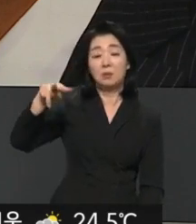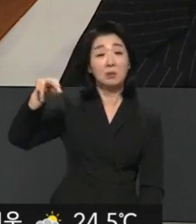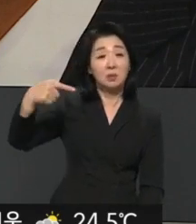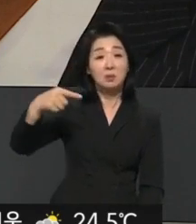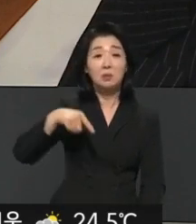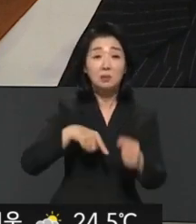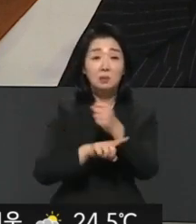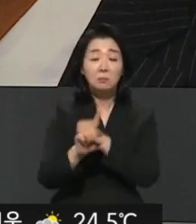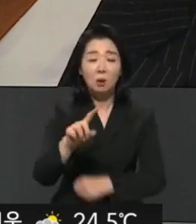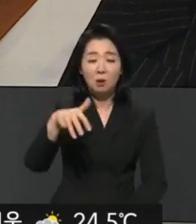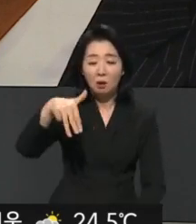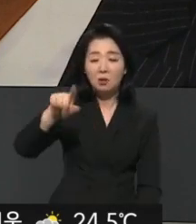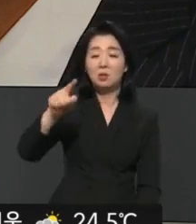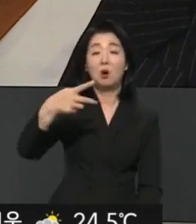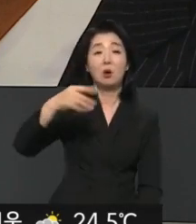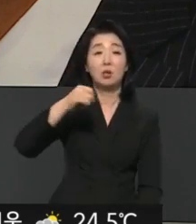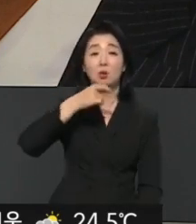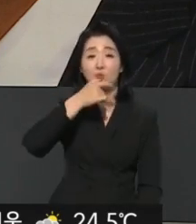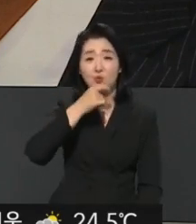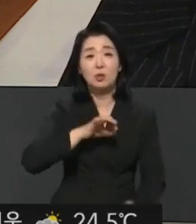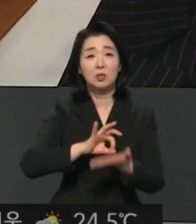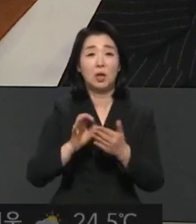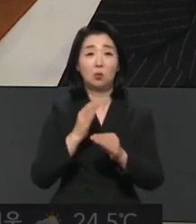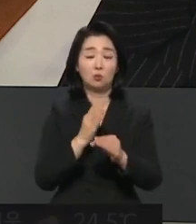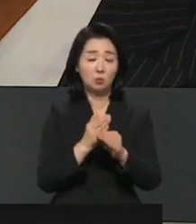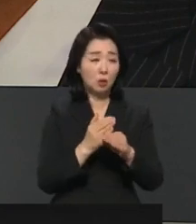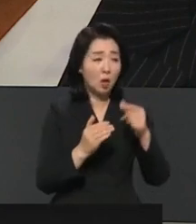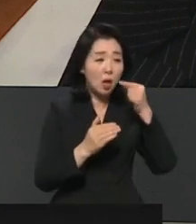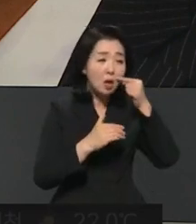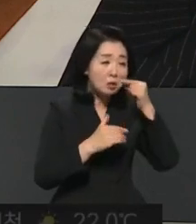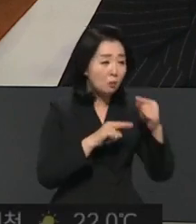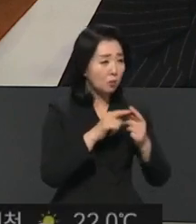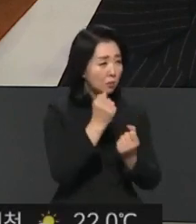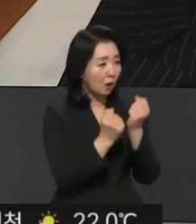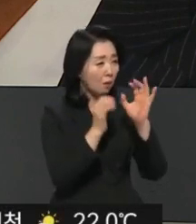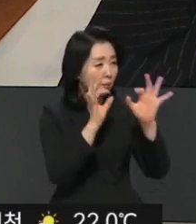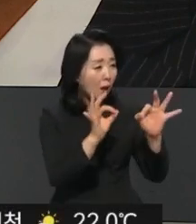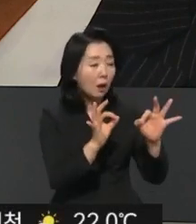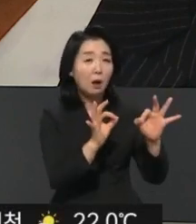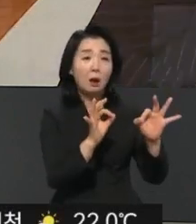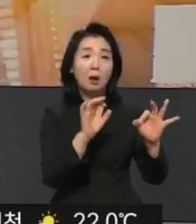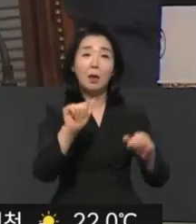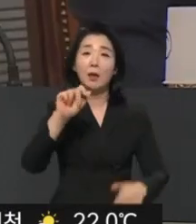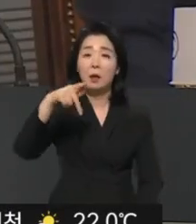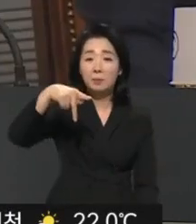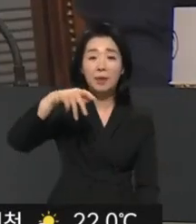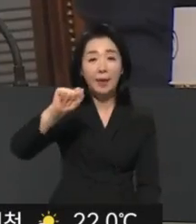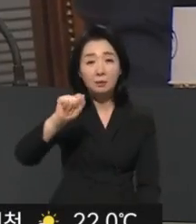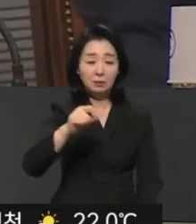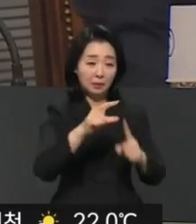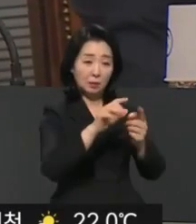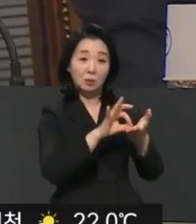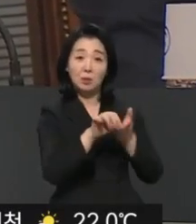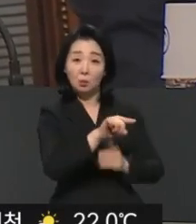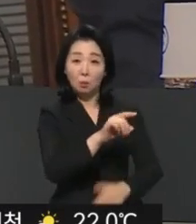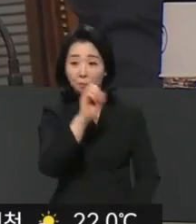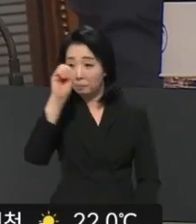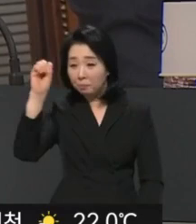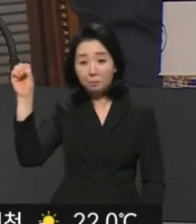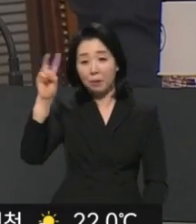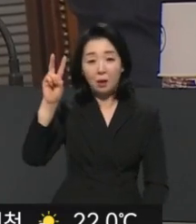하는 기자회견이나 이 브리핑을 보면 하나같이 이 단어를 쓰고 있는 걸 알아채는 건 어렵지 않은데요. 여기에